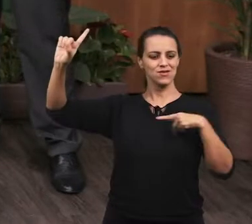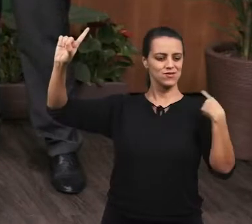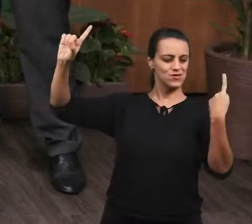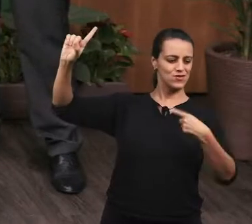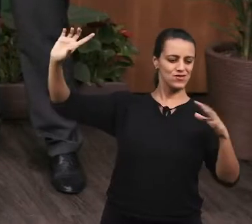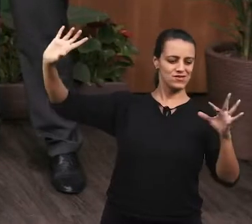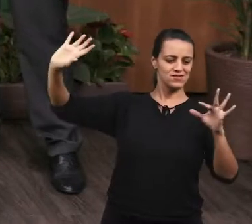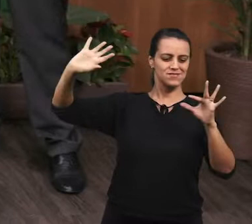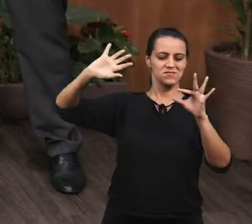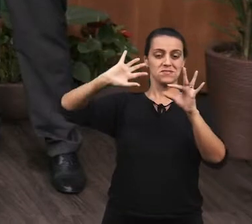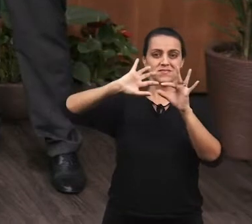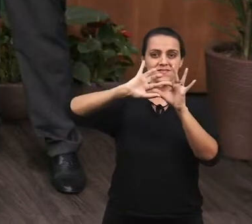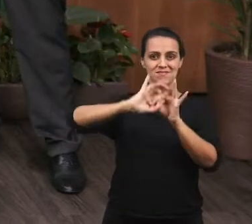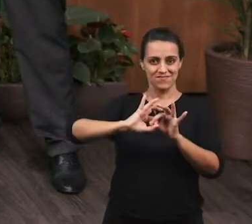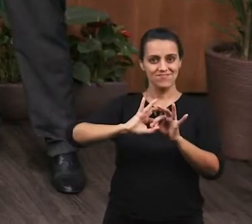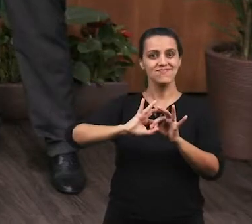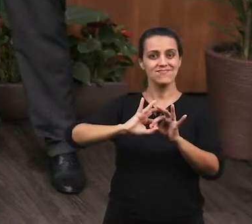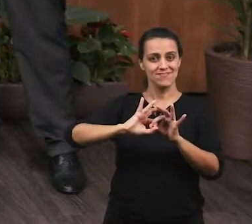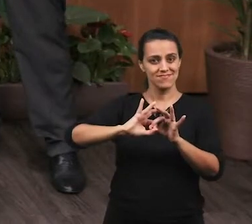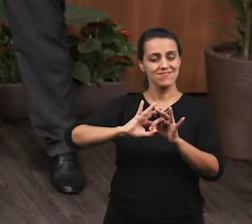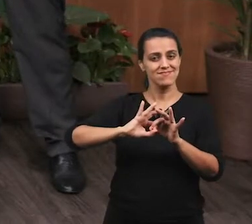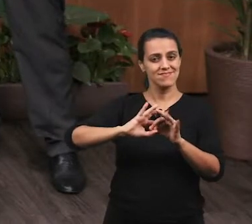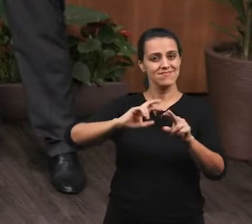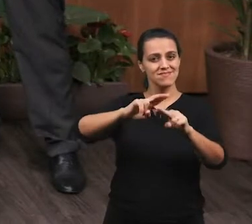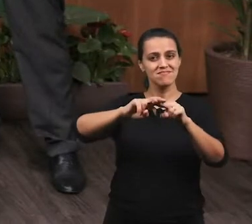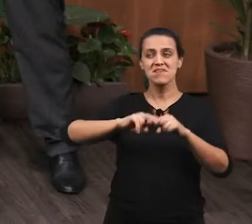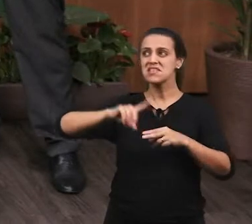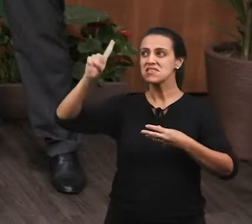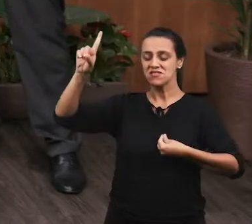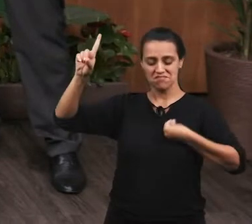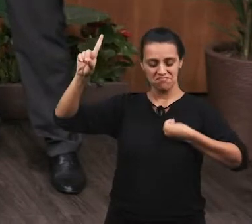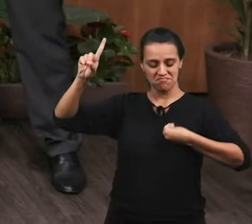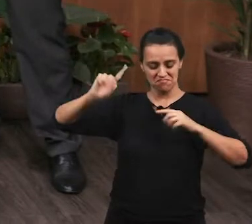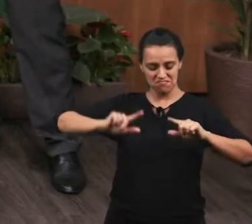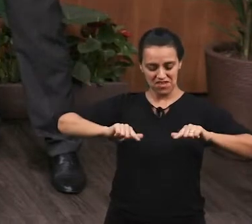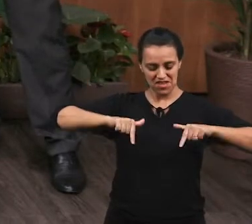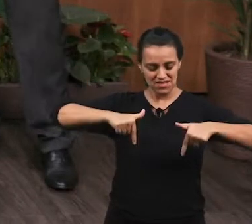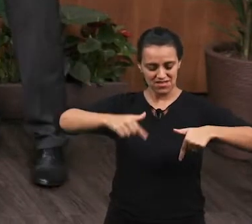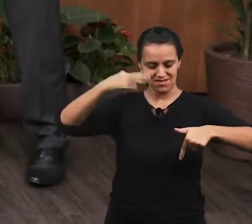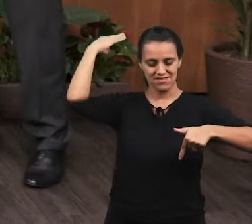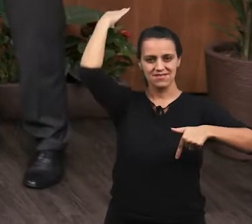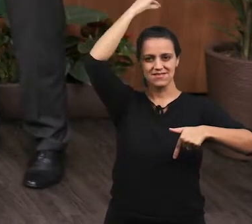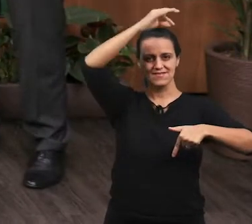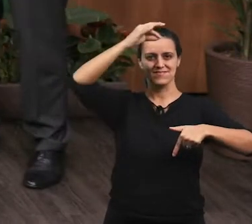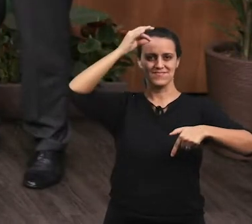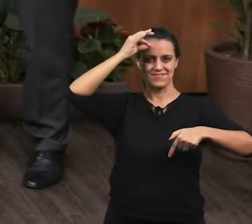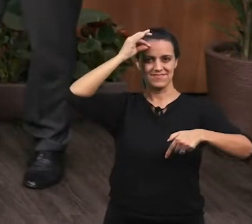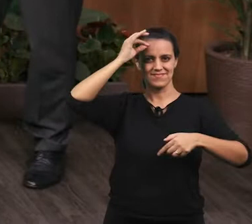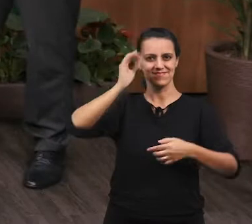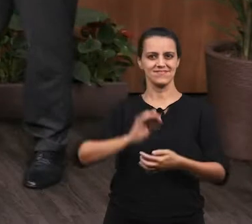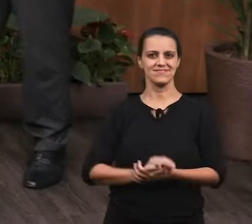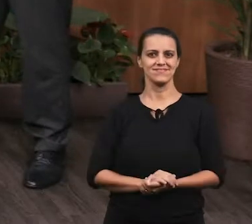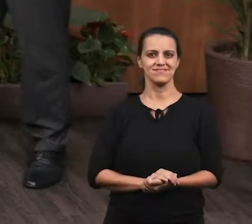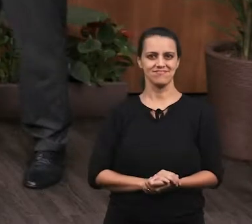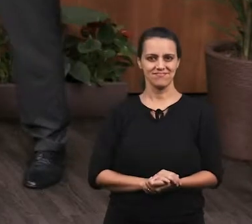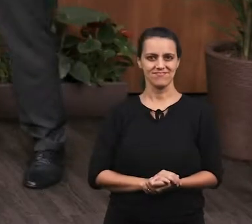также говорит об общении между Богом и человеками посредством действия Духа